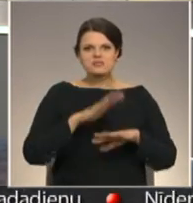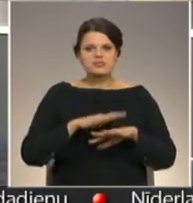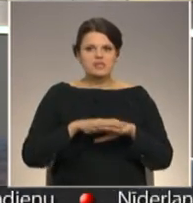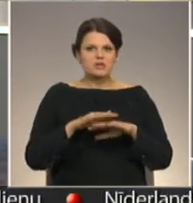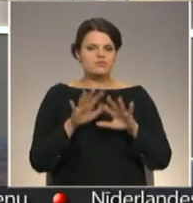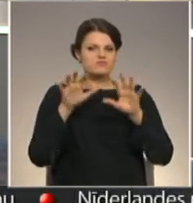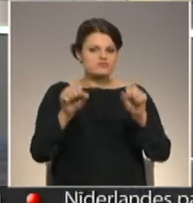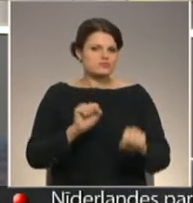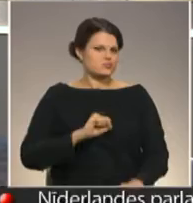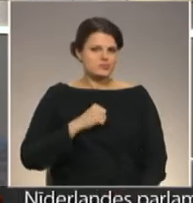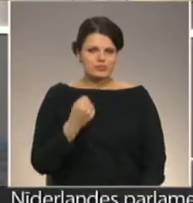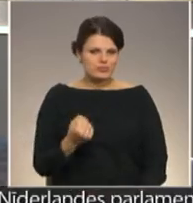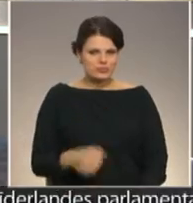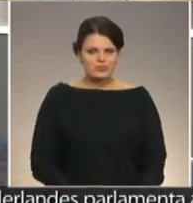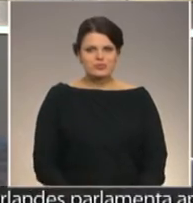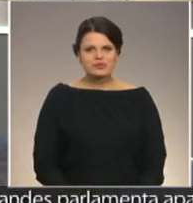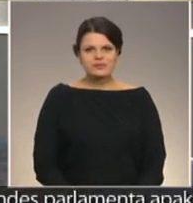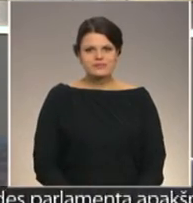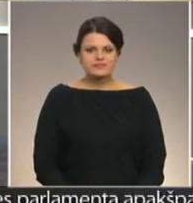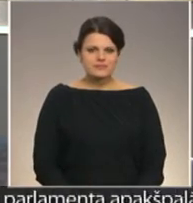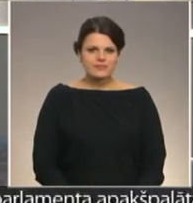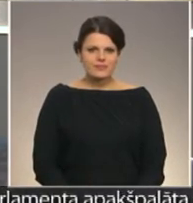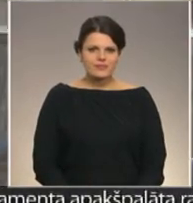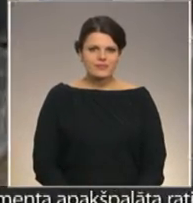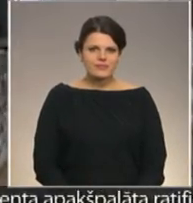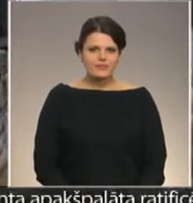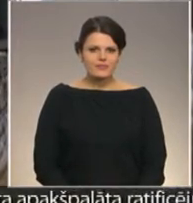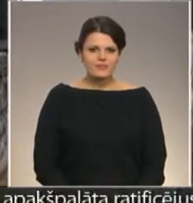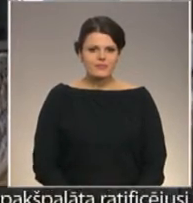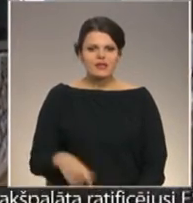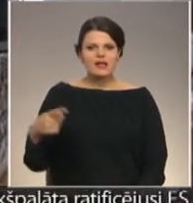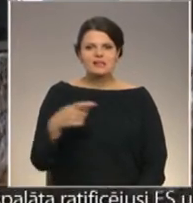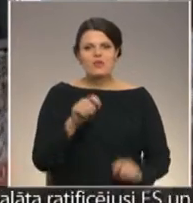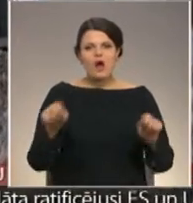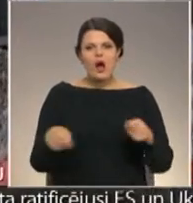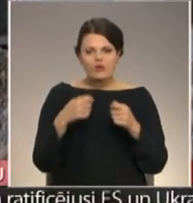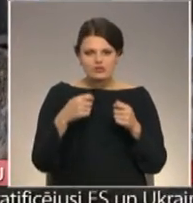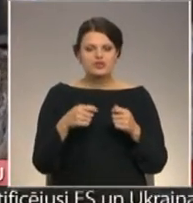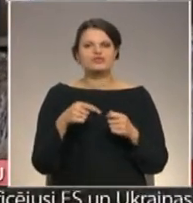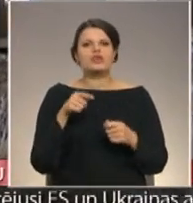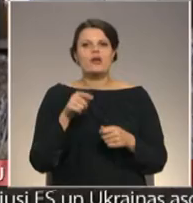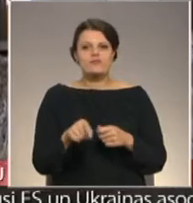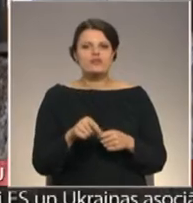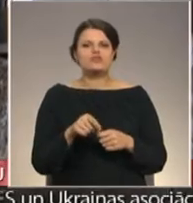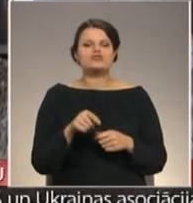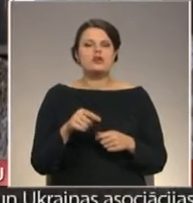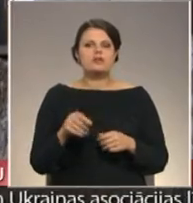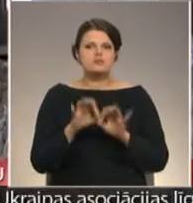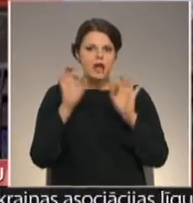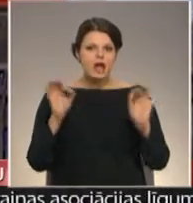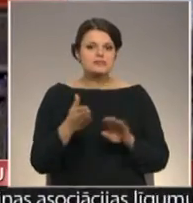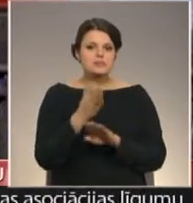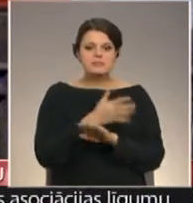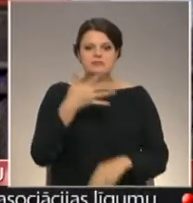ārvalstu tirgus apgūšanu. Vairāk interesējās Santa Baumana. Slieku audzēšanai un biohumusa ražošanai Gunārs Skanbergs pievērsās